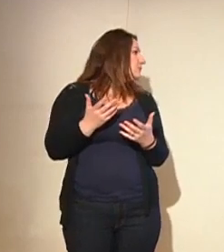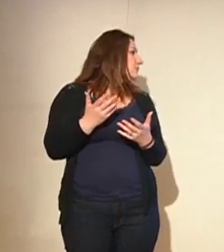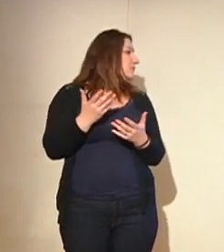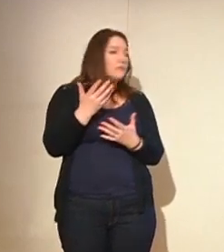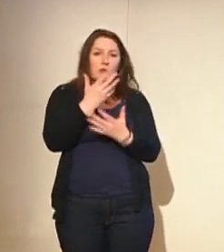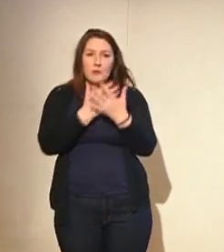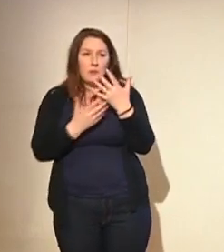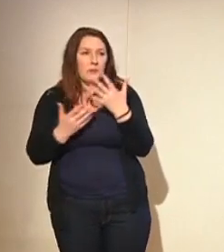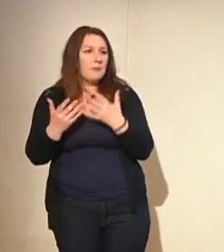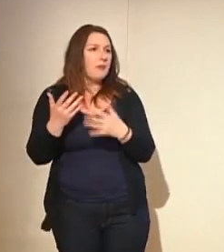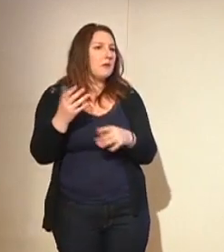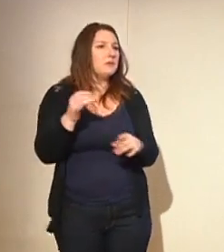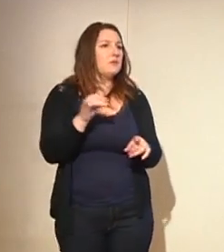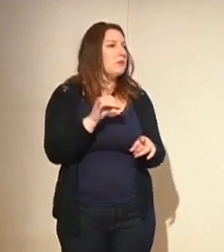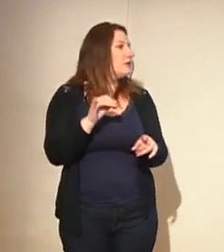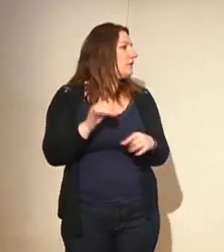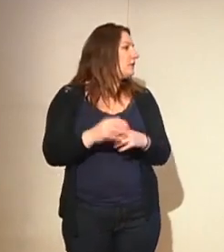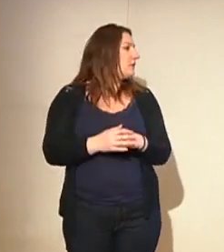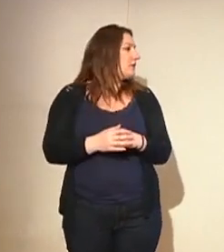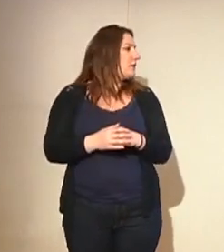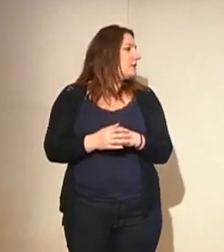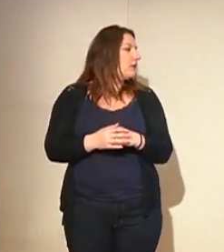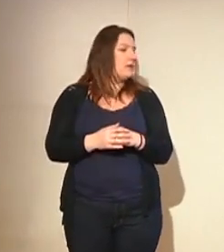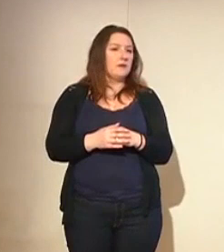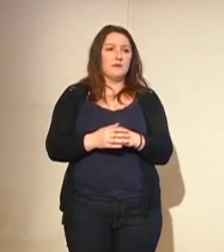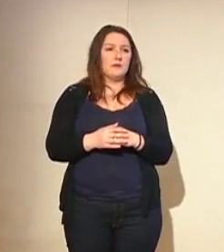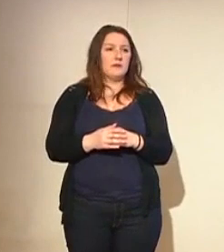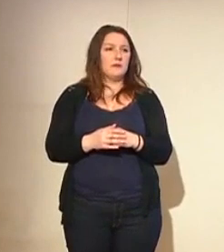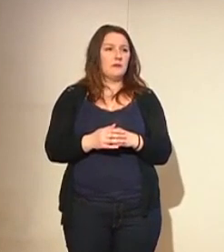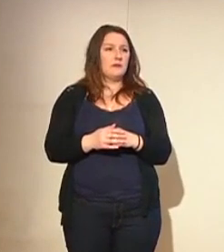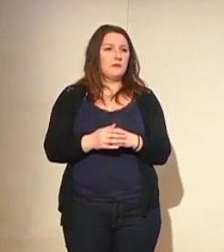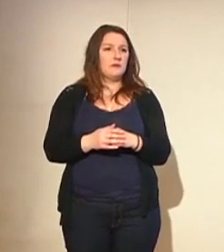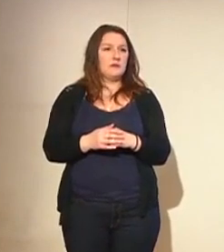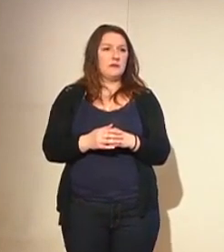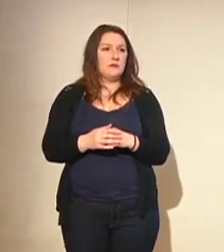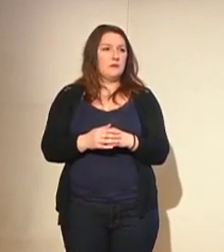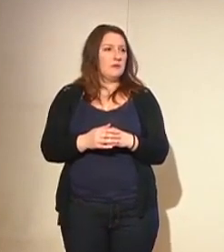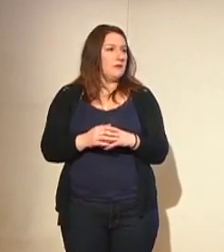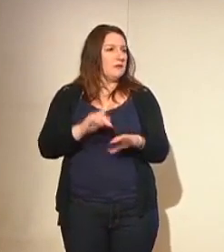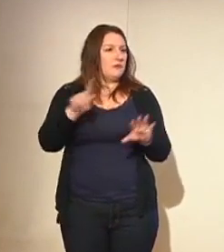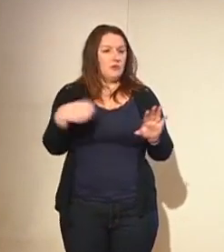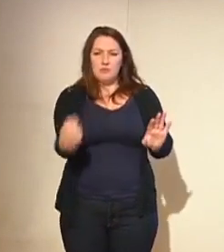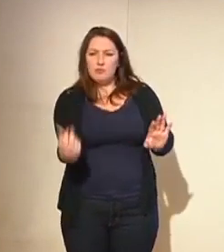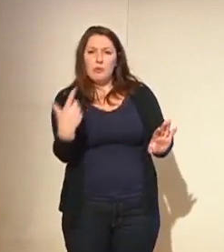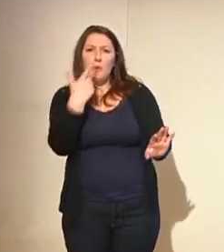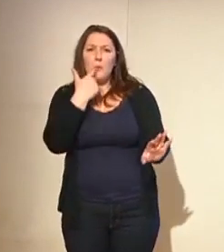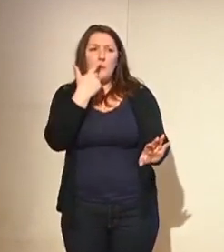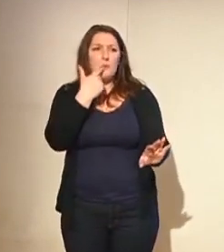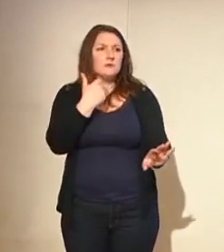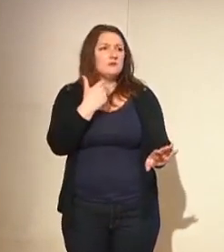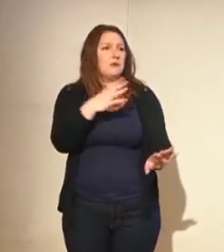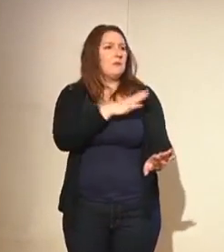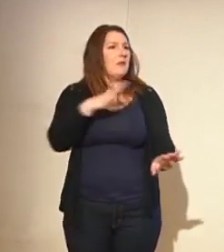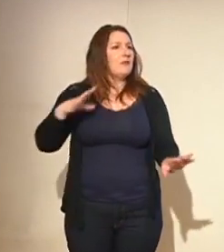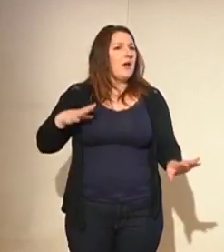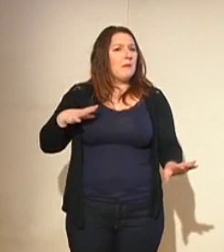donc allonsyac c'est la lumière rouge mesdames les conseiller